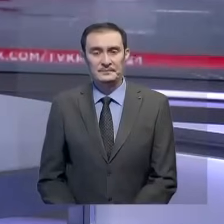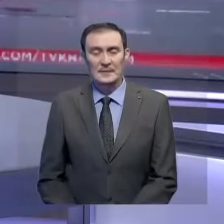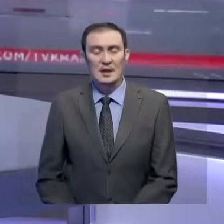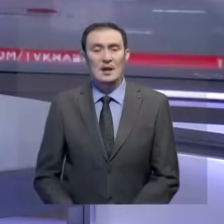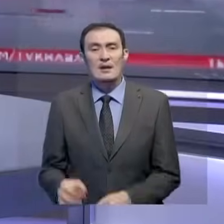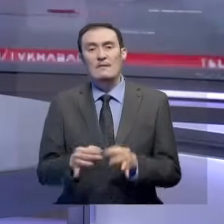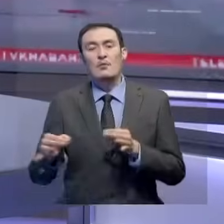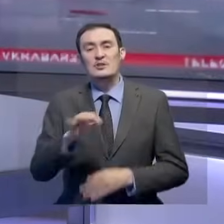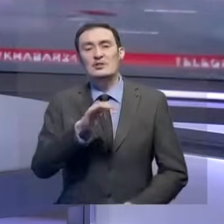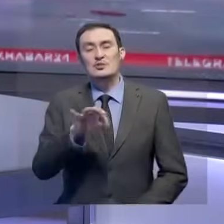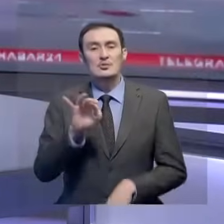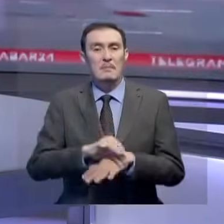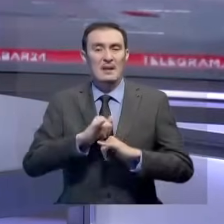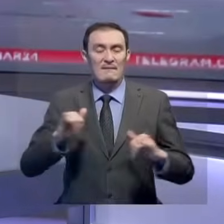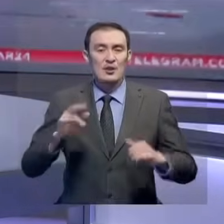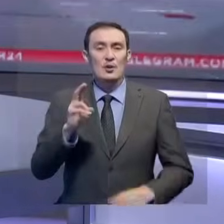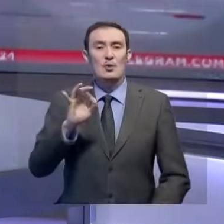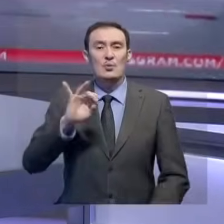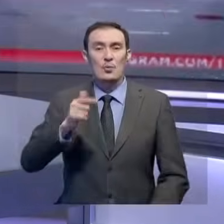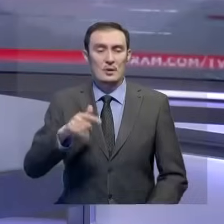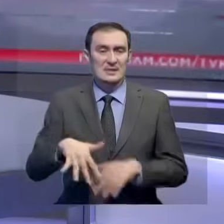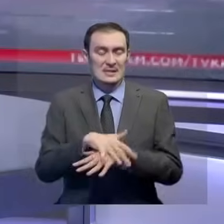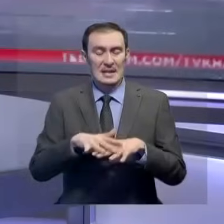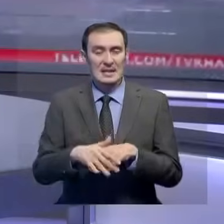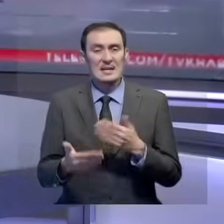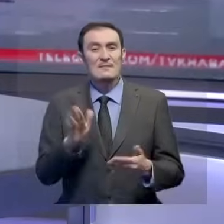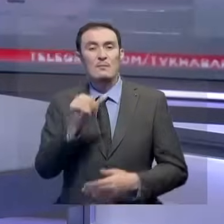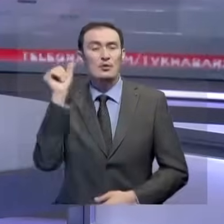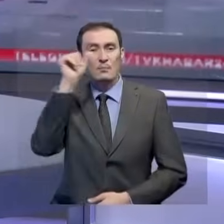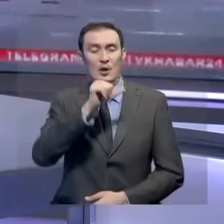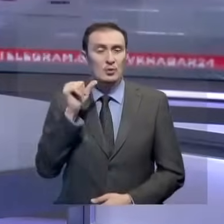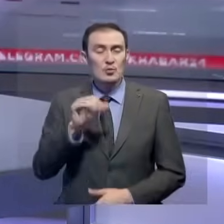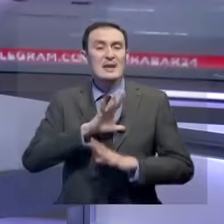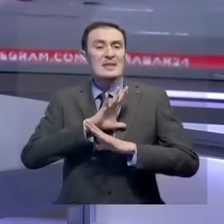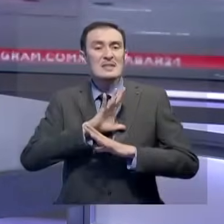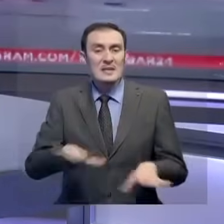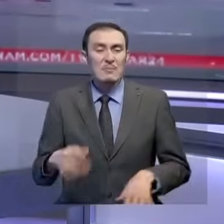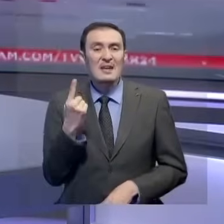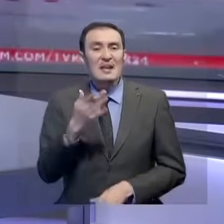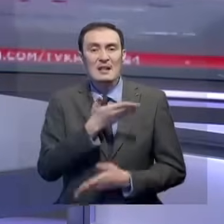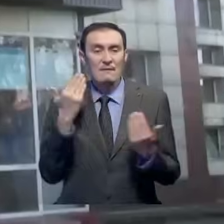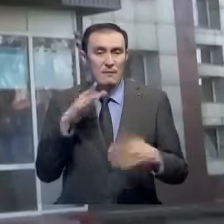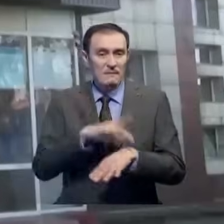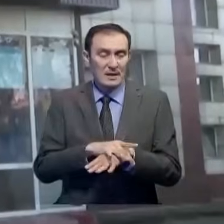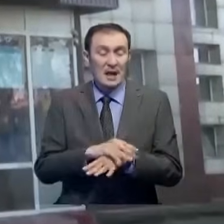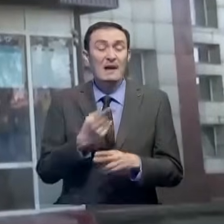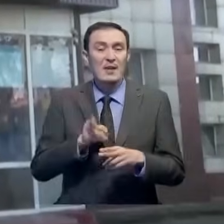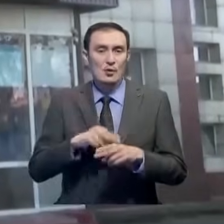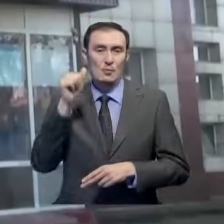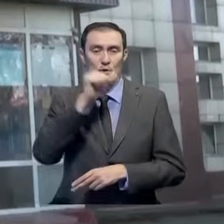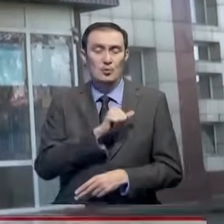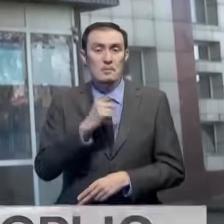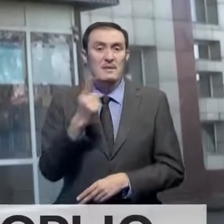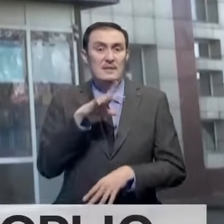В области Жетысу растет заболеваемость корью среди населения. Если в прошлом году в регионе не было ни одного случая, то в этом, по